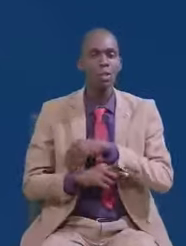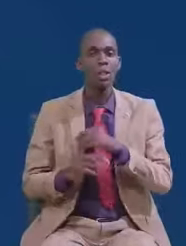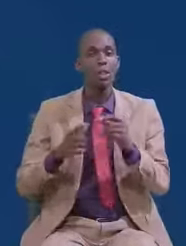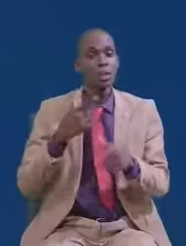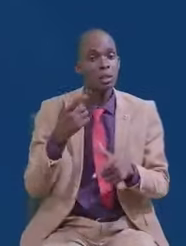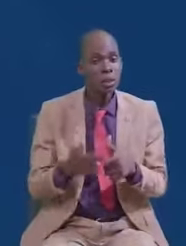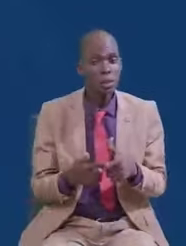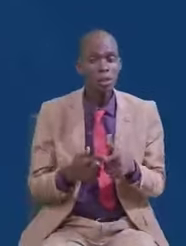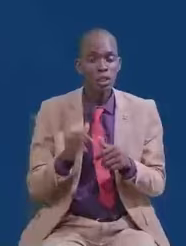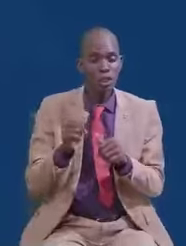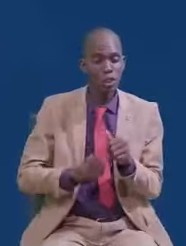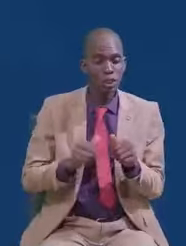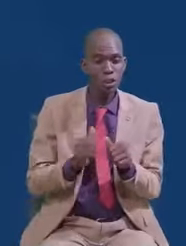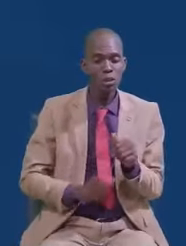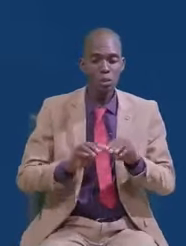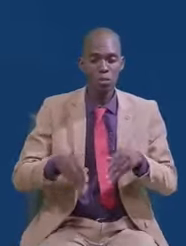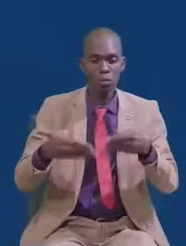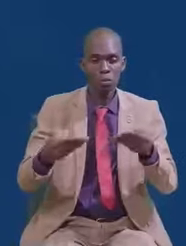Alors, chaque provision est pour toi.